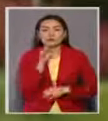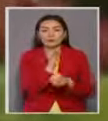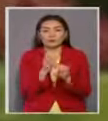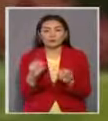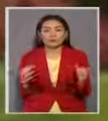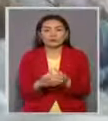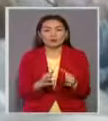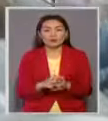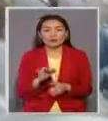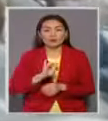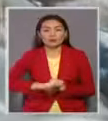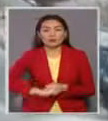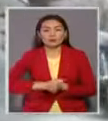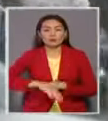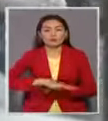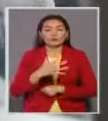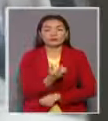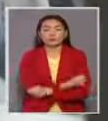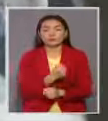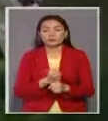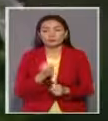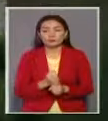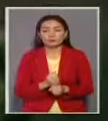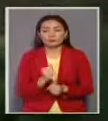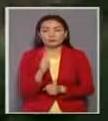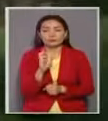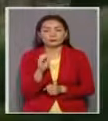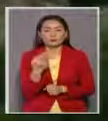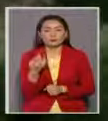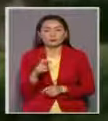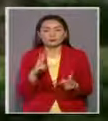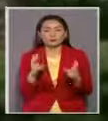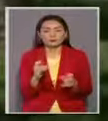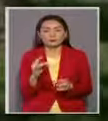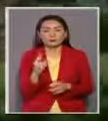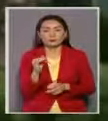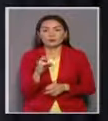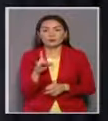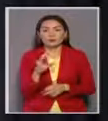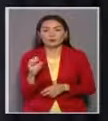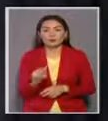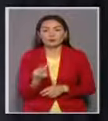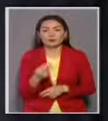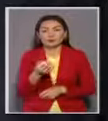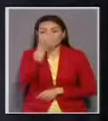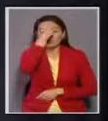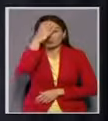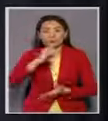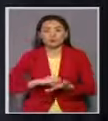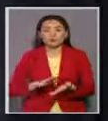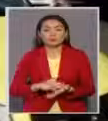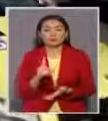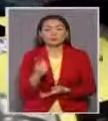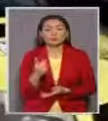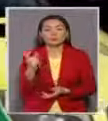фармацевтическая компания из Дании. Вакцина, разработанная Bavarian Nordic, называется Imvanex. А в Японии зарегистрирован